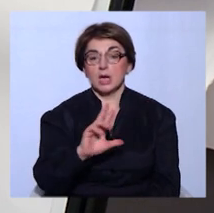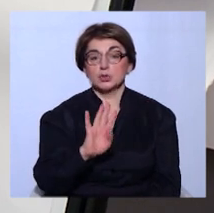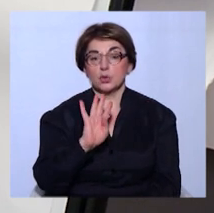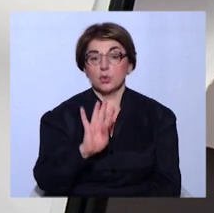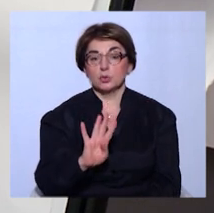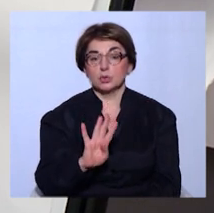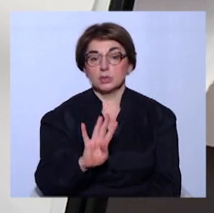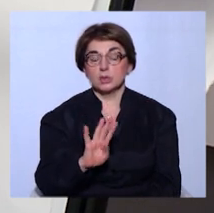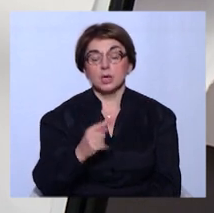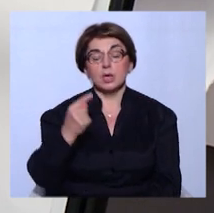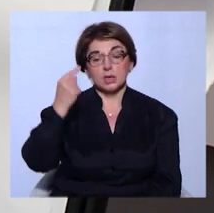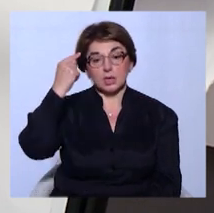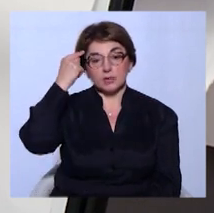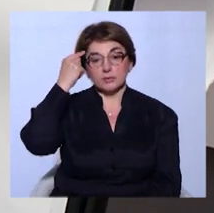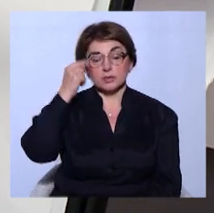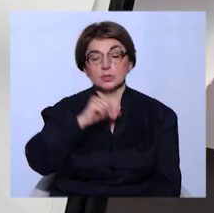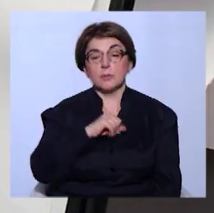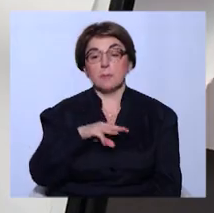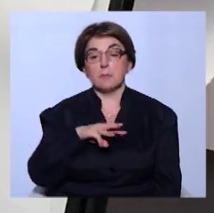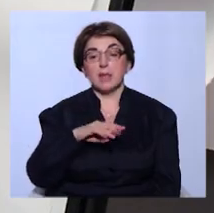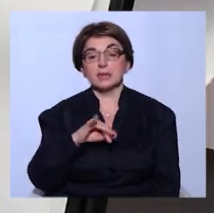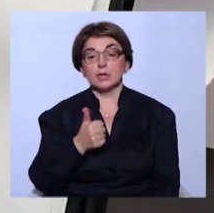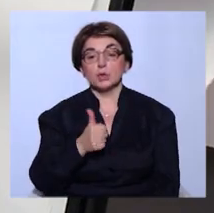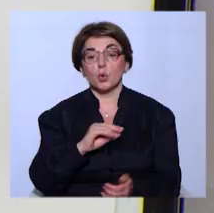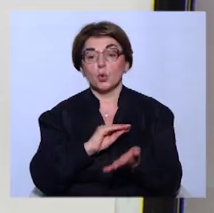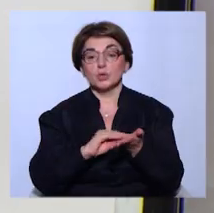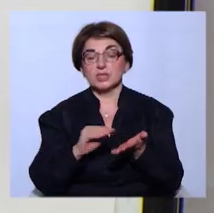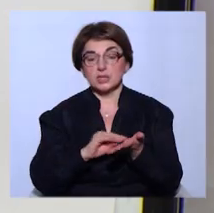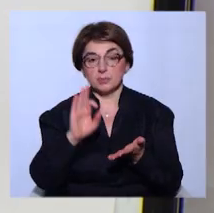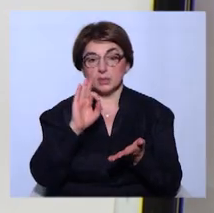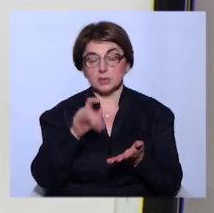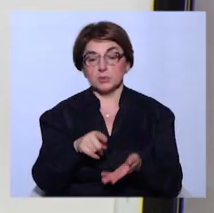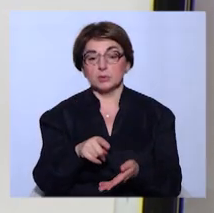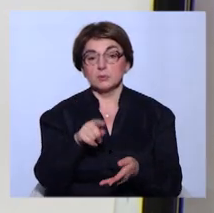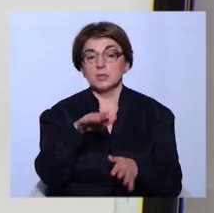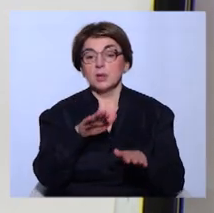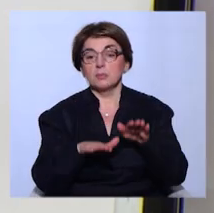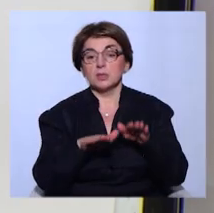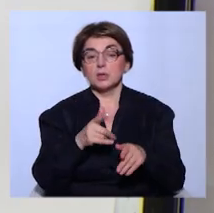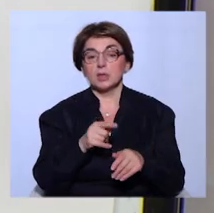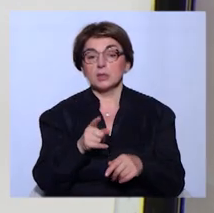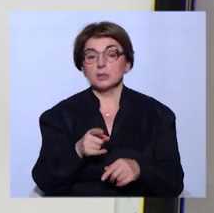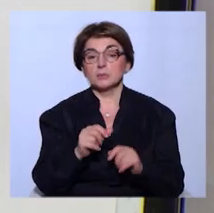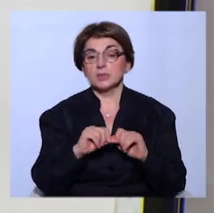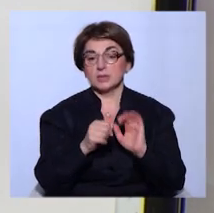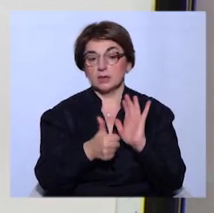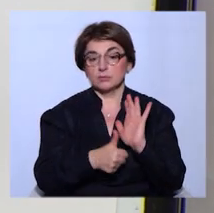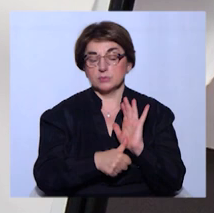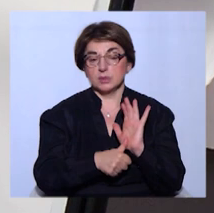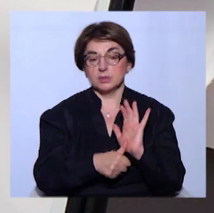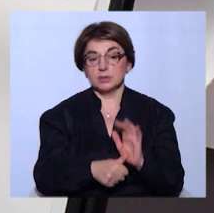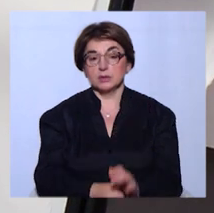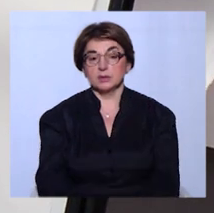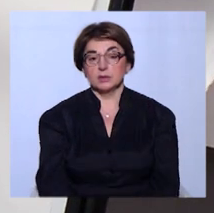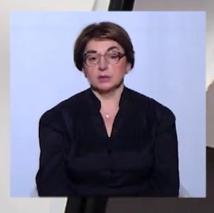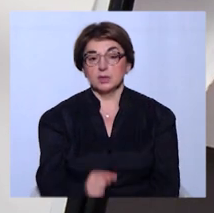რომ გავიხსენოთ ფორმულა, მეთანის ფორმულა CH4, მასა არის 12+4, ანუ 16.